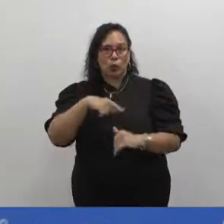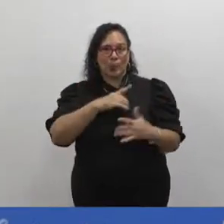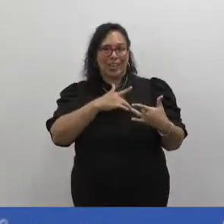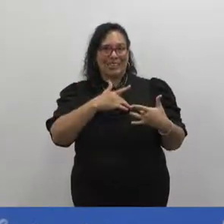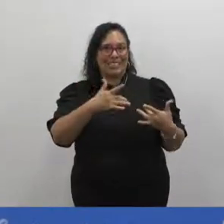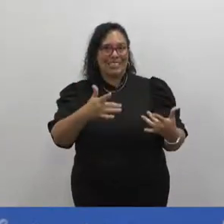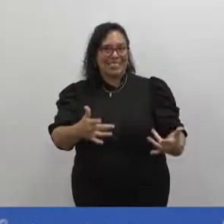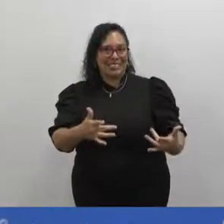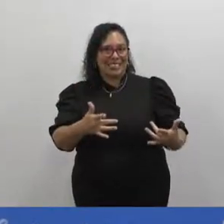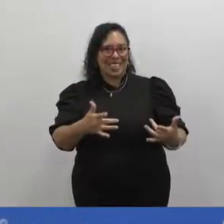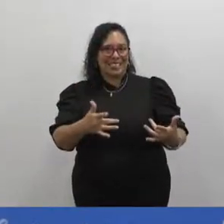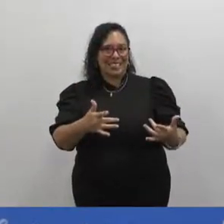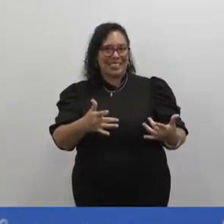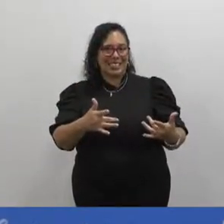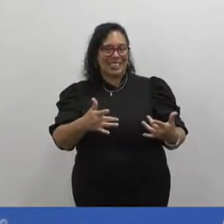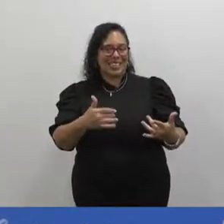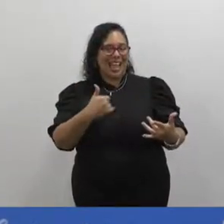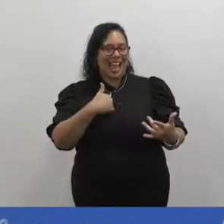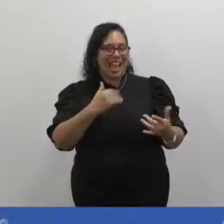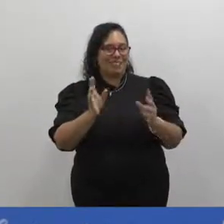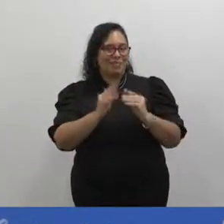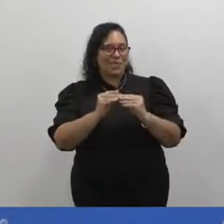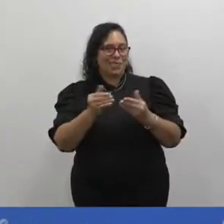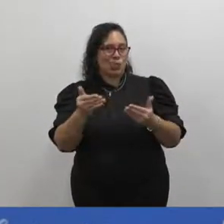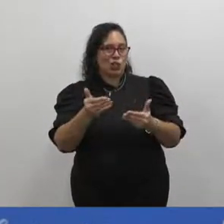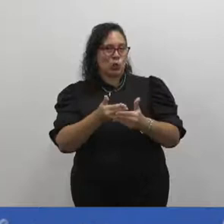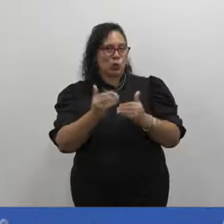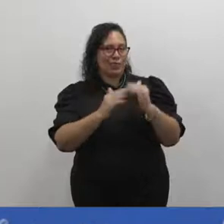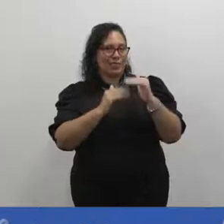trung những ban thưa tập trung là không ở kia thay